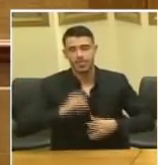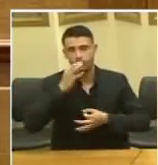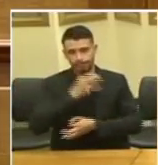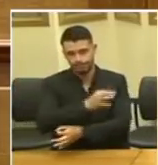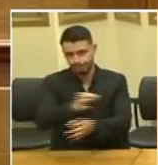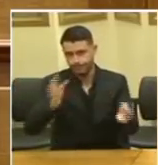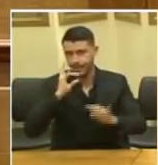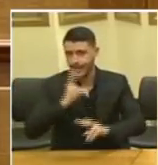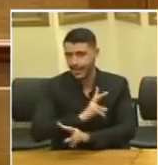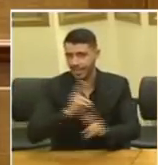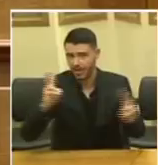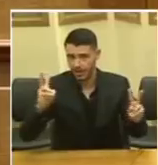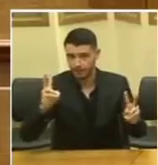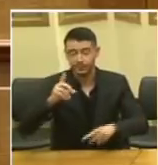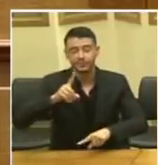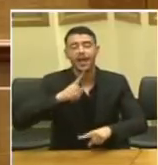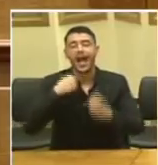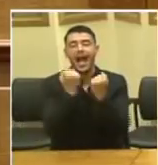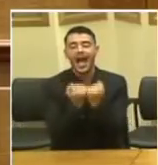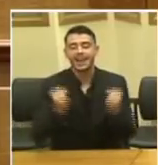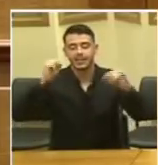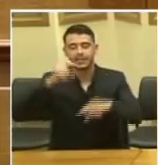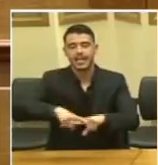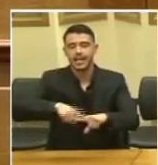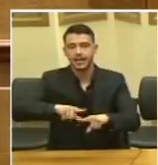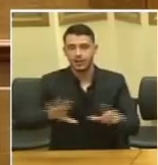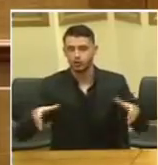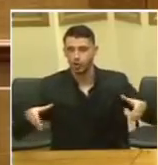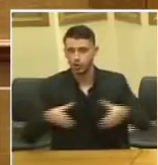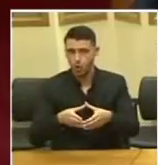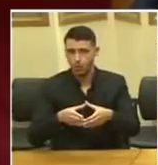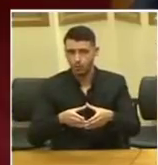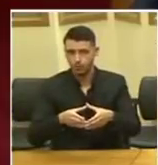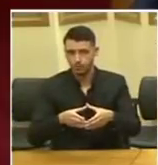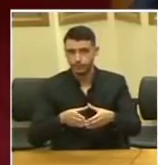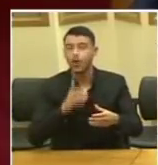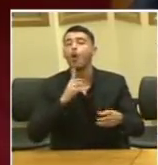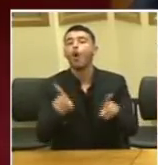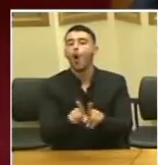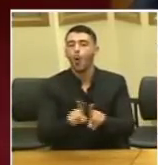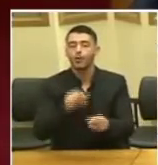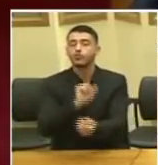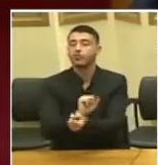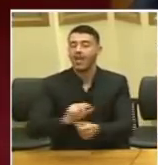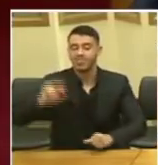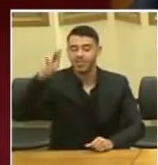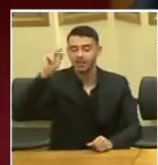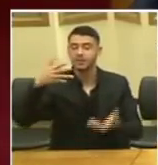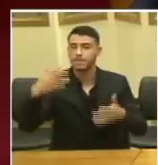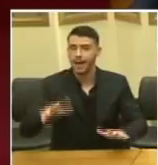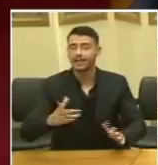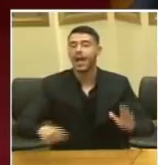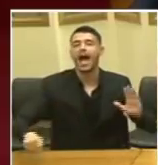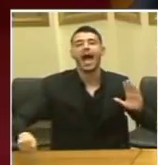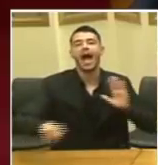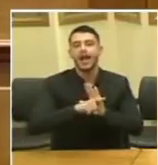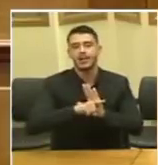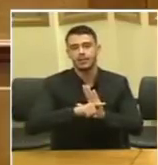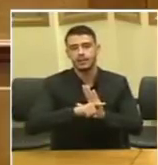ότι η θέση των Ανεξάρτητων Ελλήνων, όπως έχουμε δημόσια δεσμευτεί, θα είναι αρνητική, όχι μόνο με την